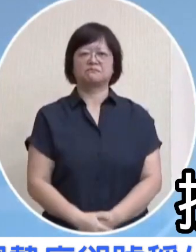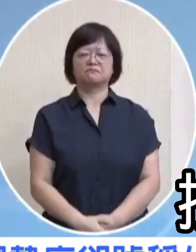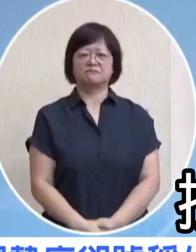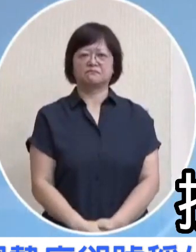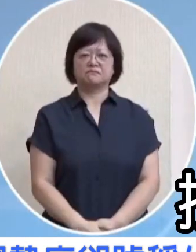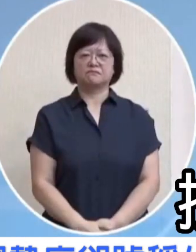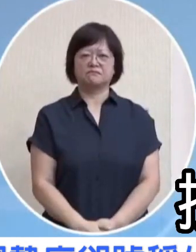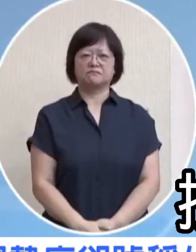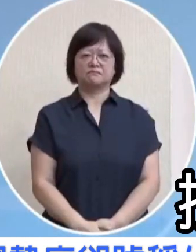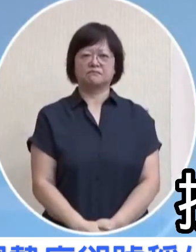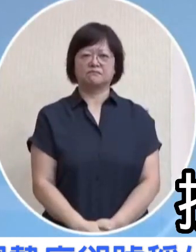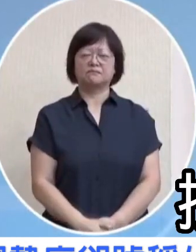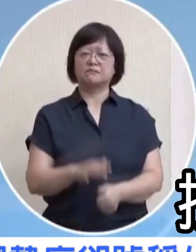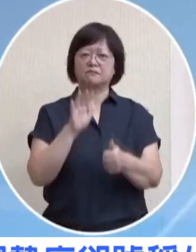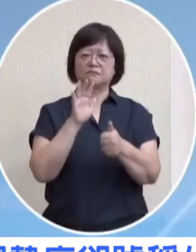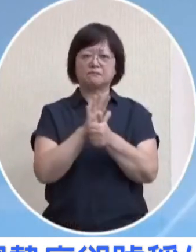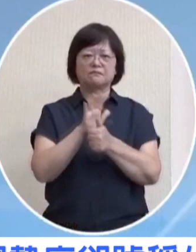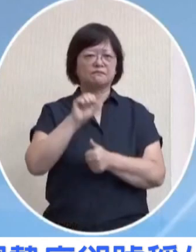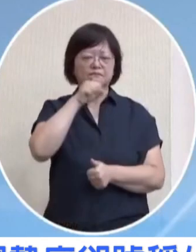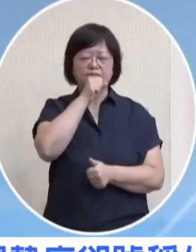主导改变的角色，